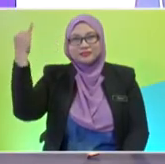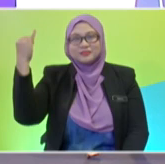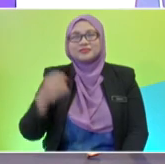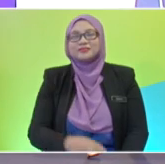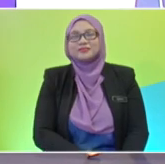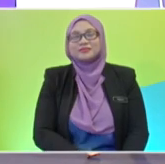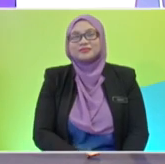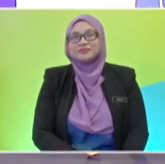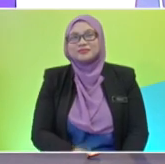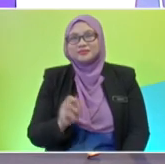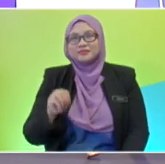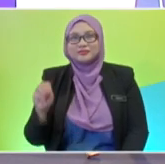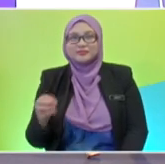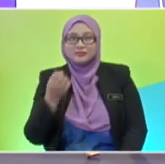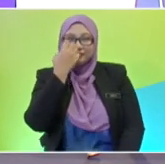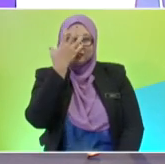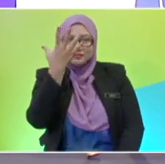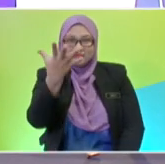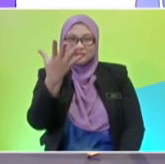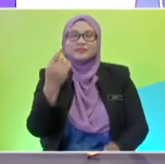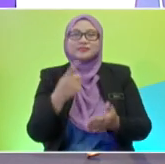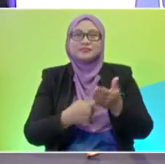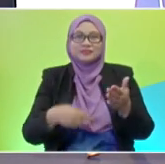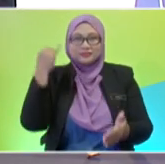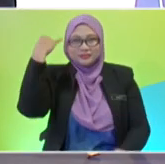impian mereka dan bagaimana